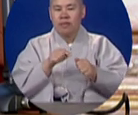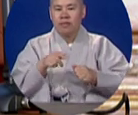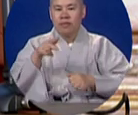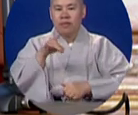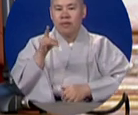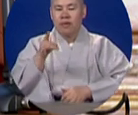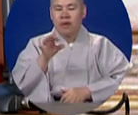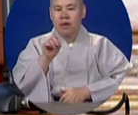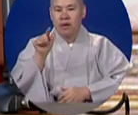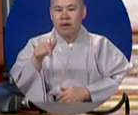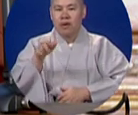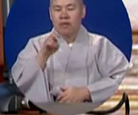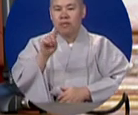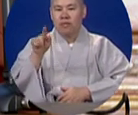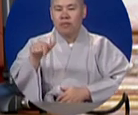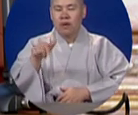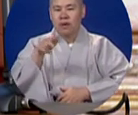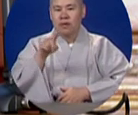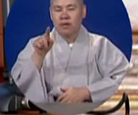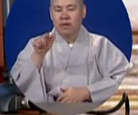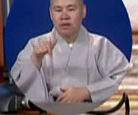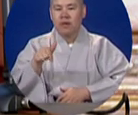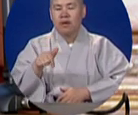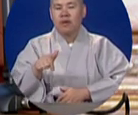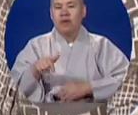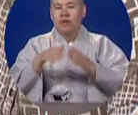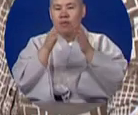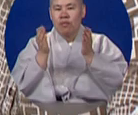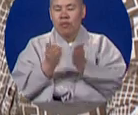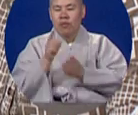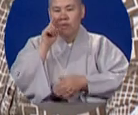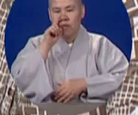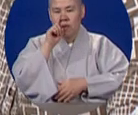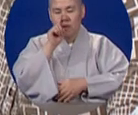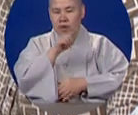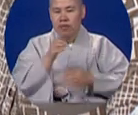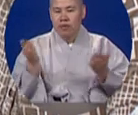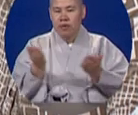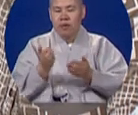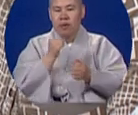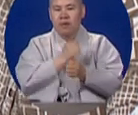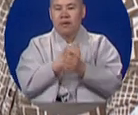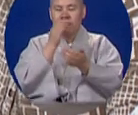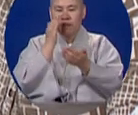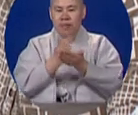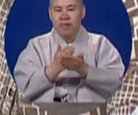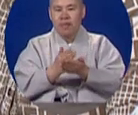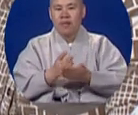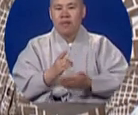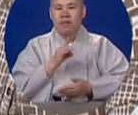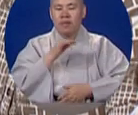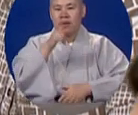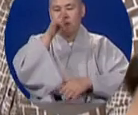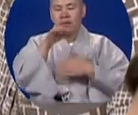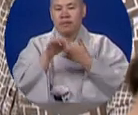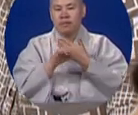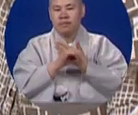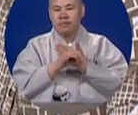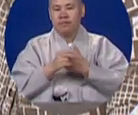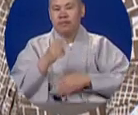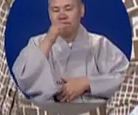재앙막작하라 온갖 악은 짓지 말아라 그것만 가지면 이게